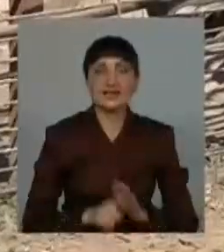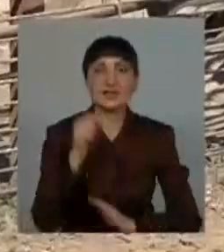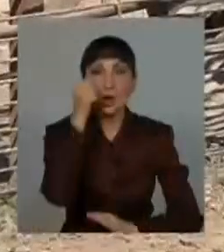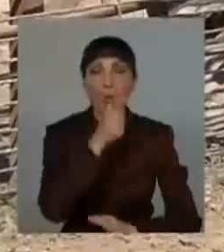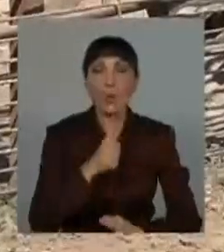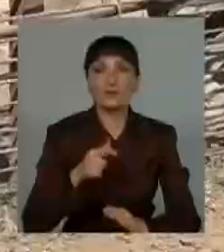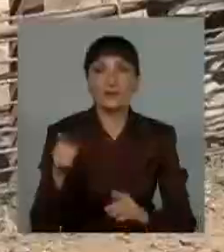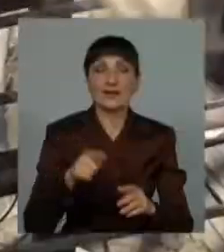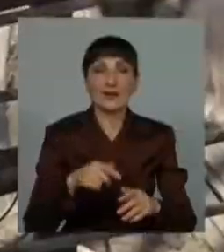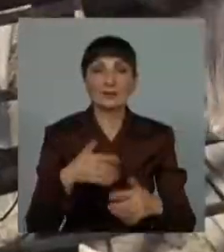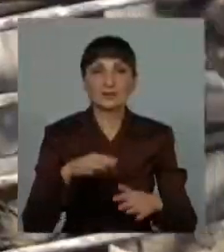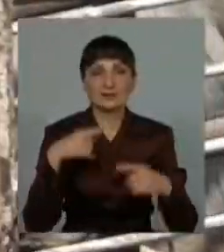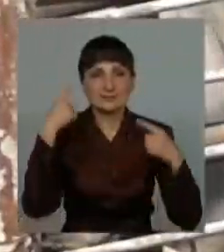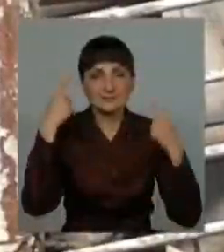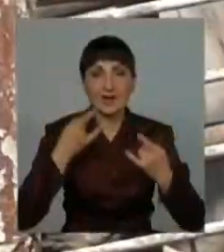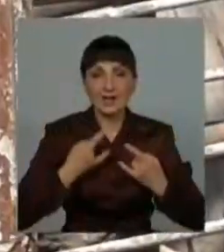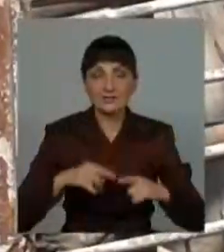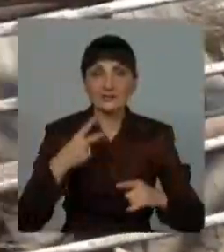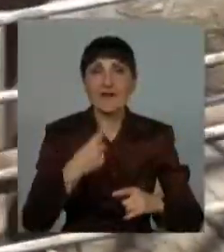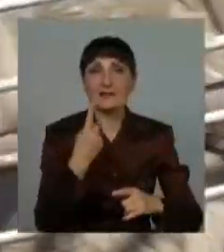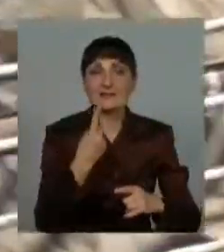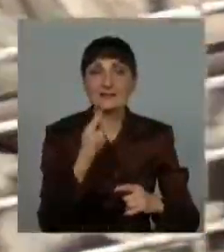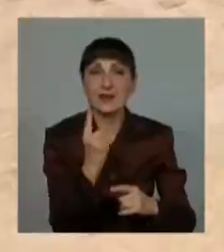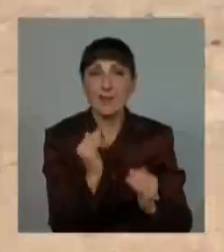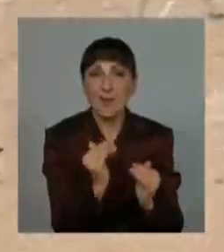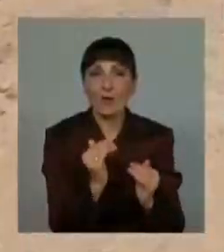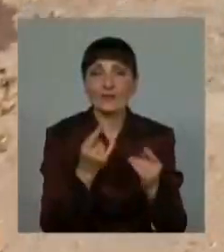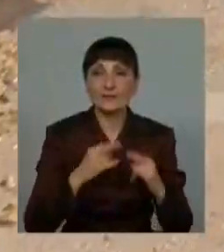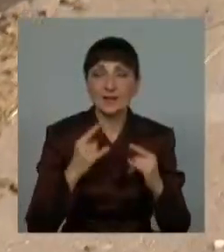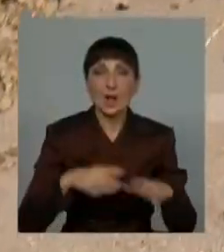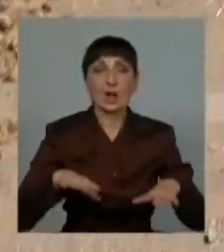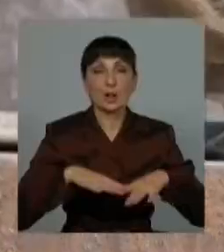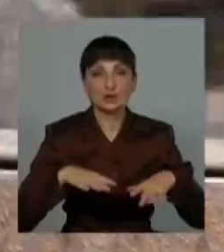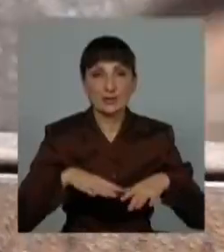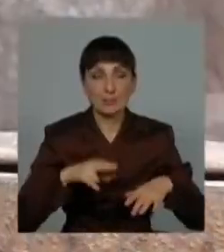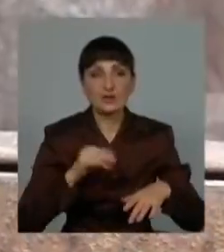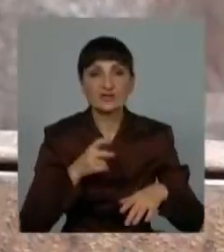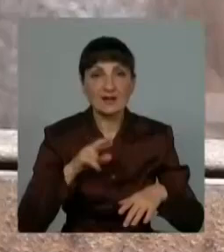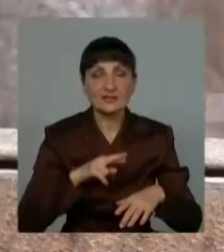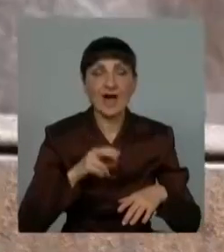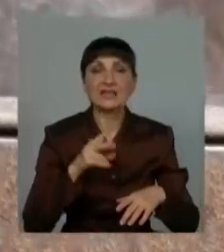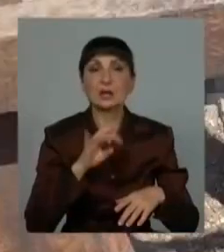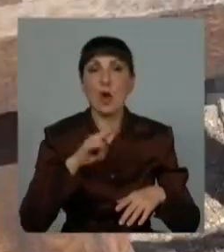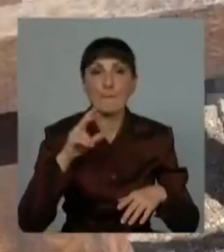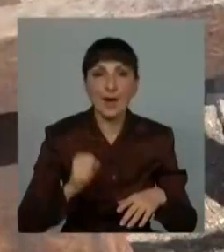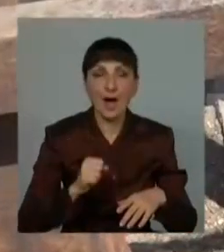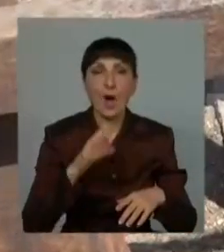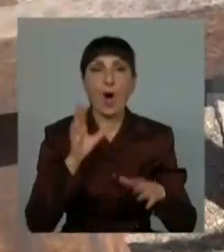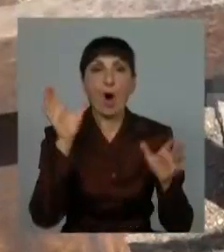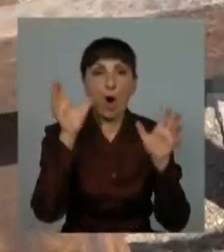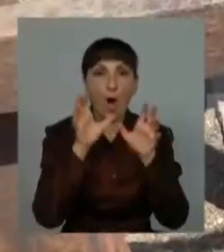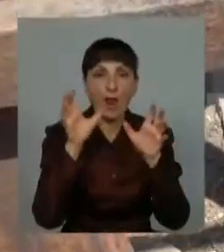в секции копытных родился 21 детеныш. Новое потомство принесли лошадь Пржевальского, антилопы гну, пятнистые олени